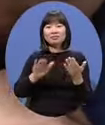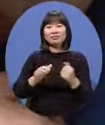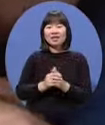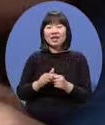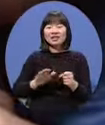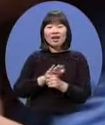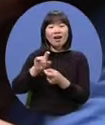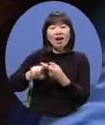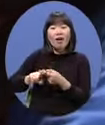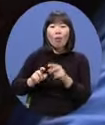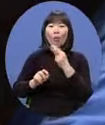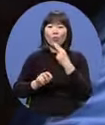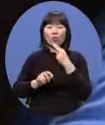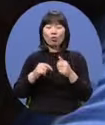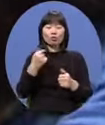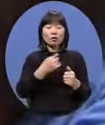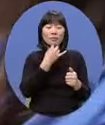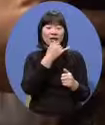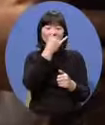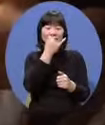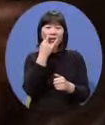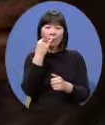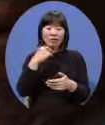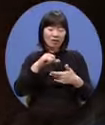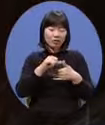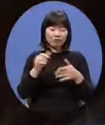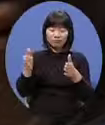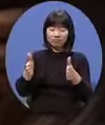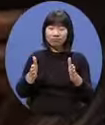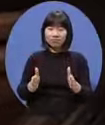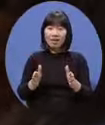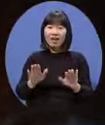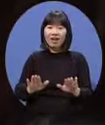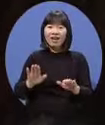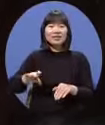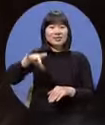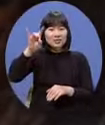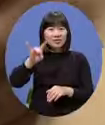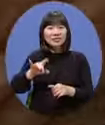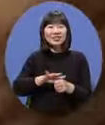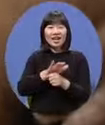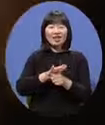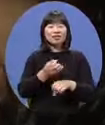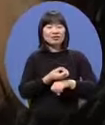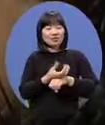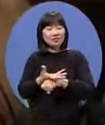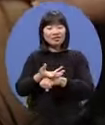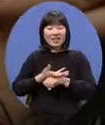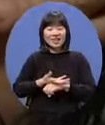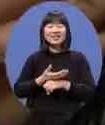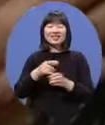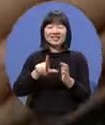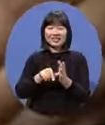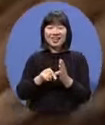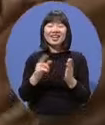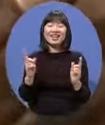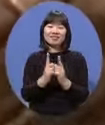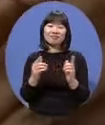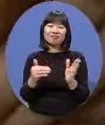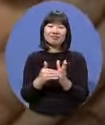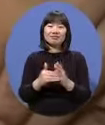애착은 없고 훈육만 있던 현구와 엄마 사이 처음으로 사랑을 주고받았던 시간이